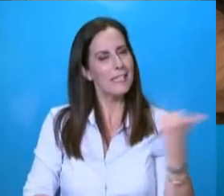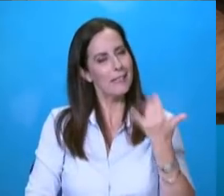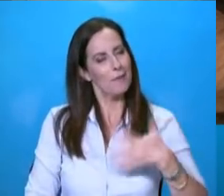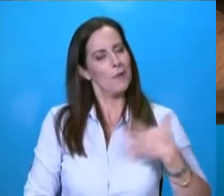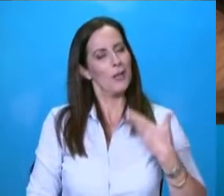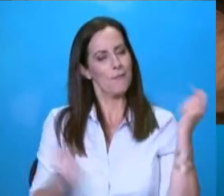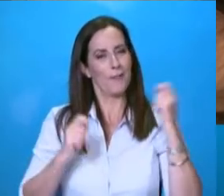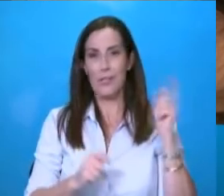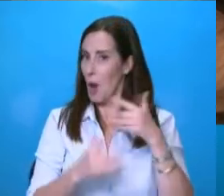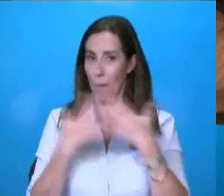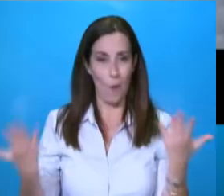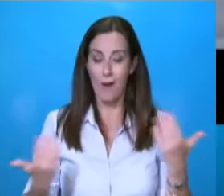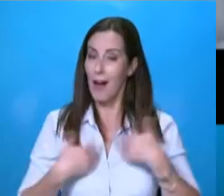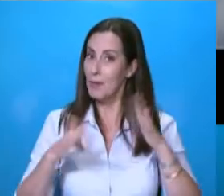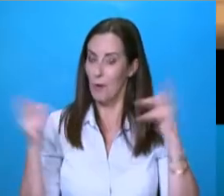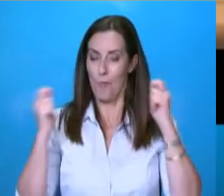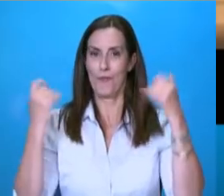ומפתיע ולא מובן מאליו. אני מאוד מופתע.